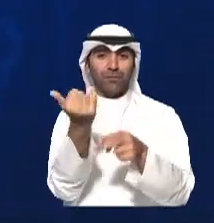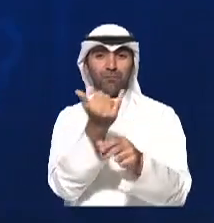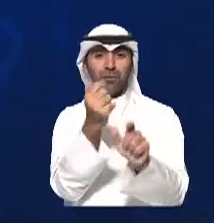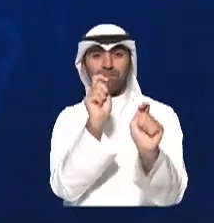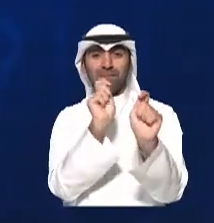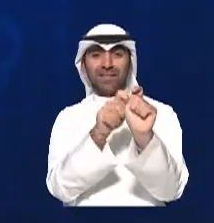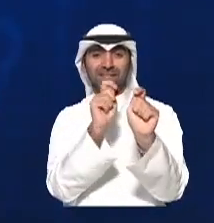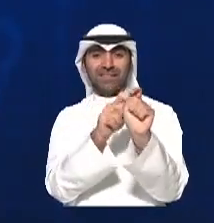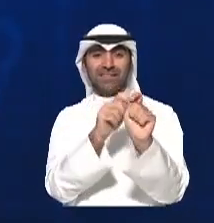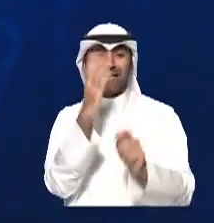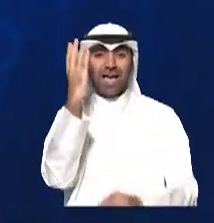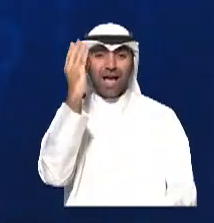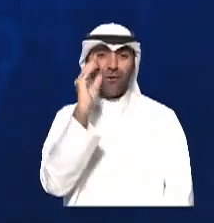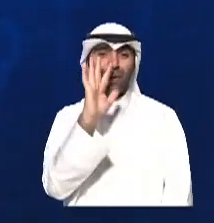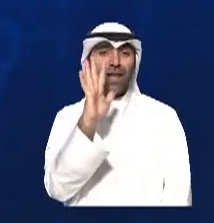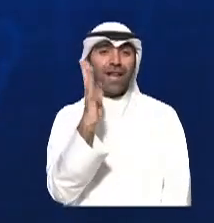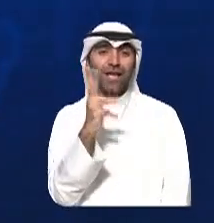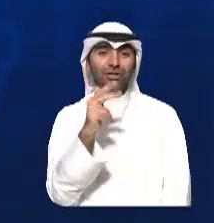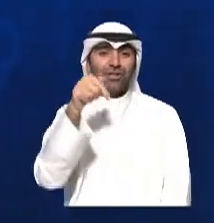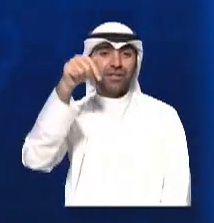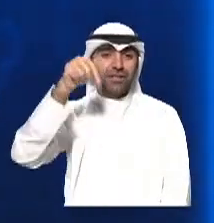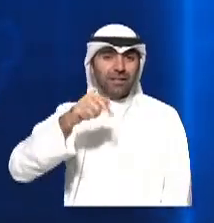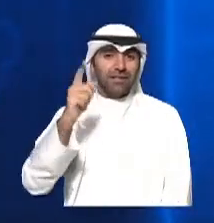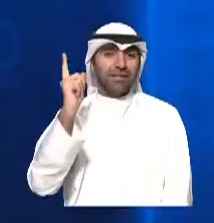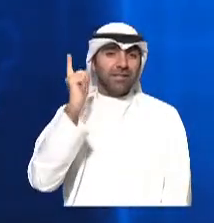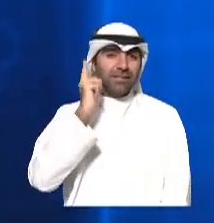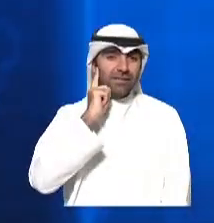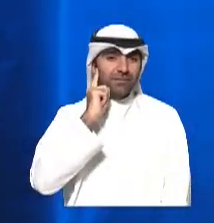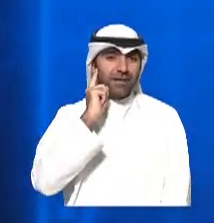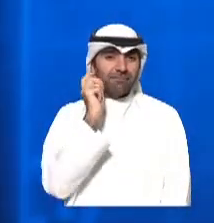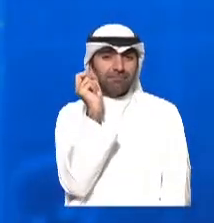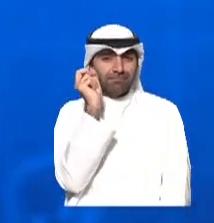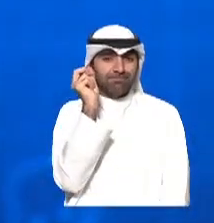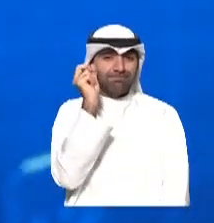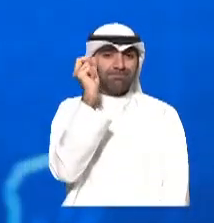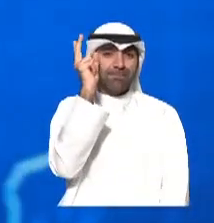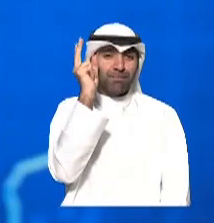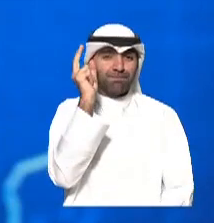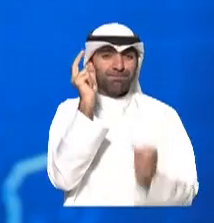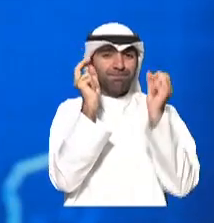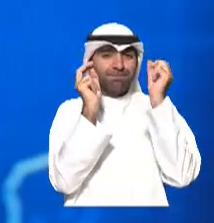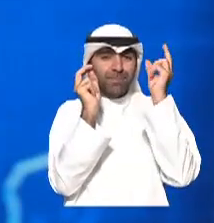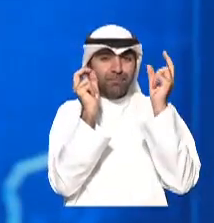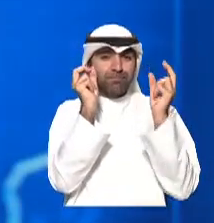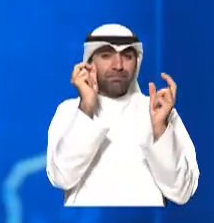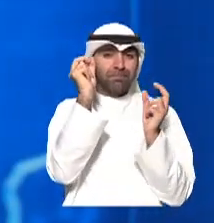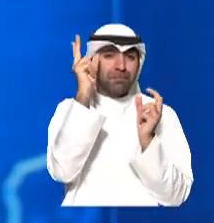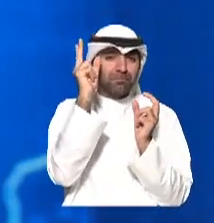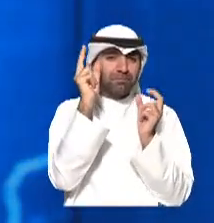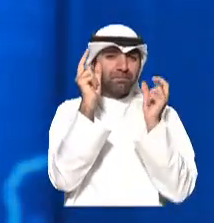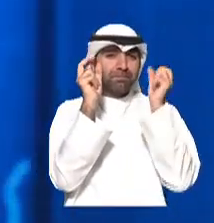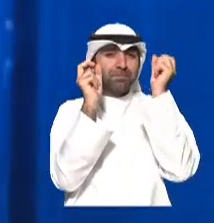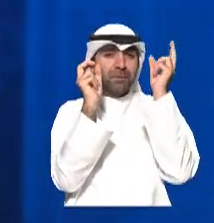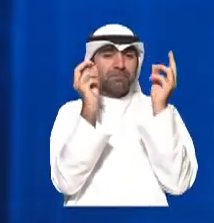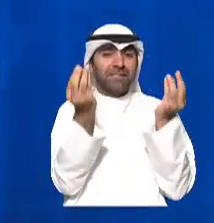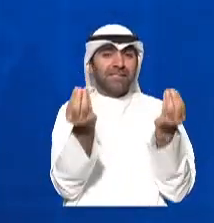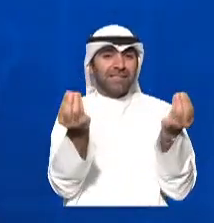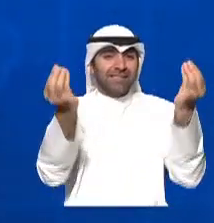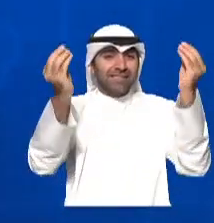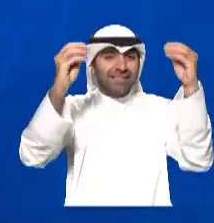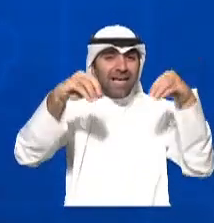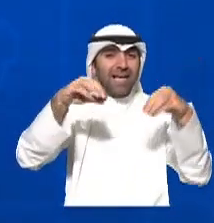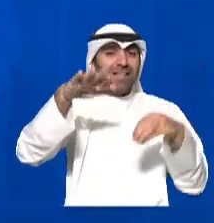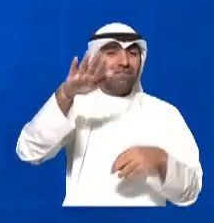إحداث بلبلة أو يعني بعض الإشاعات أو ذريعة لتأخر تلقي اللقاح، قد يكون هناك بعض